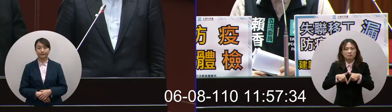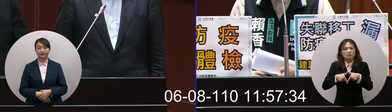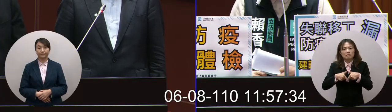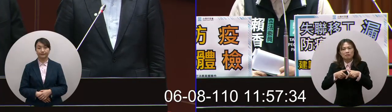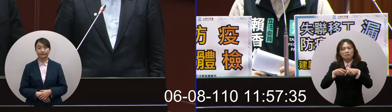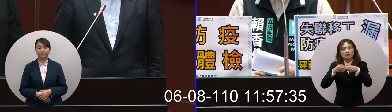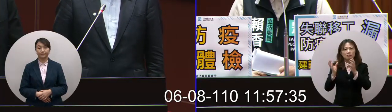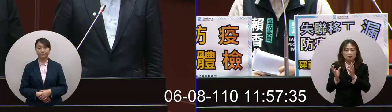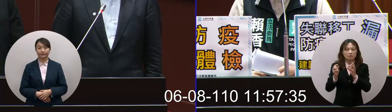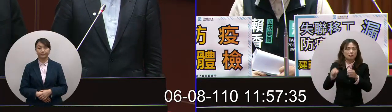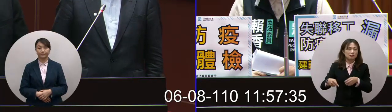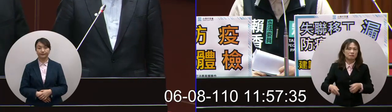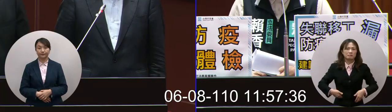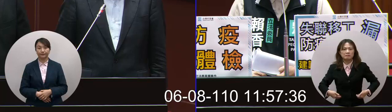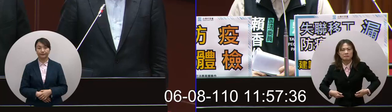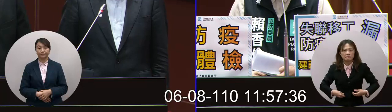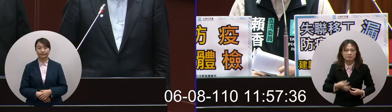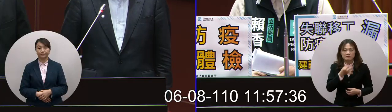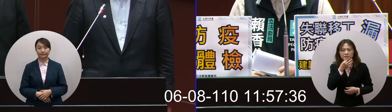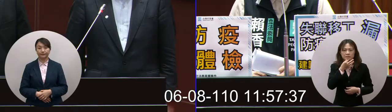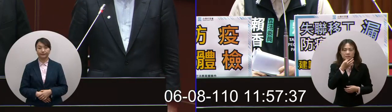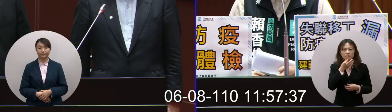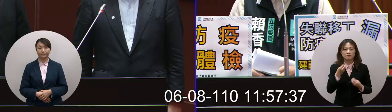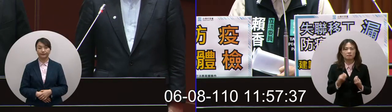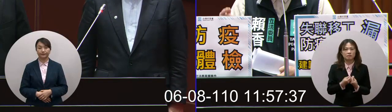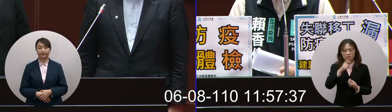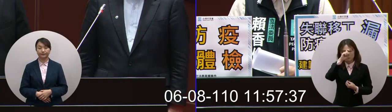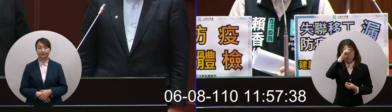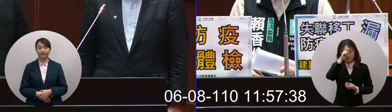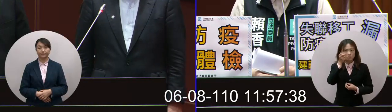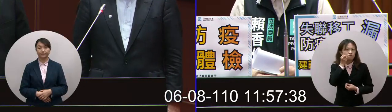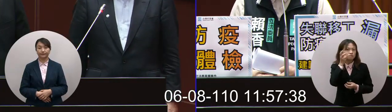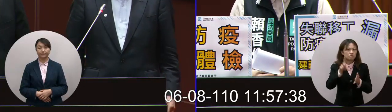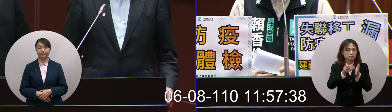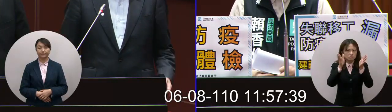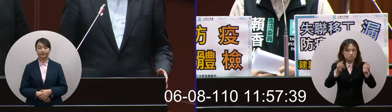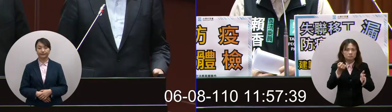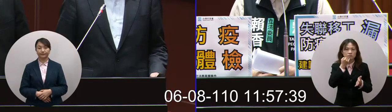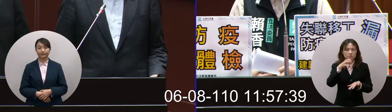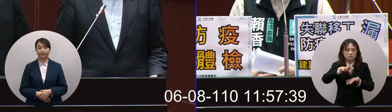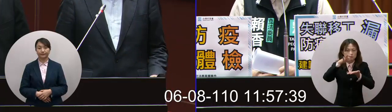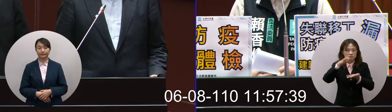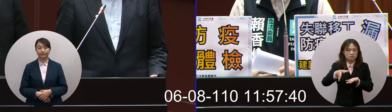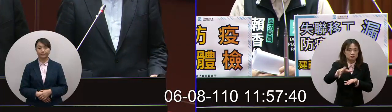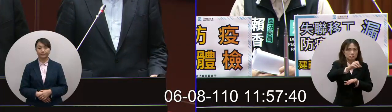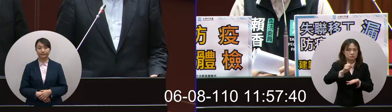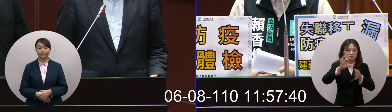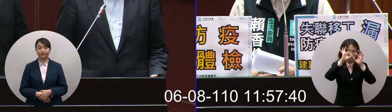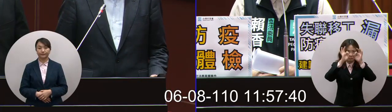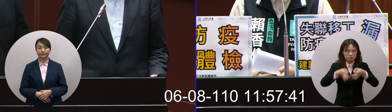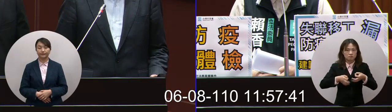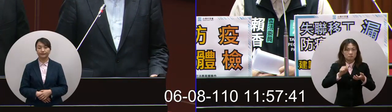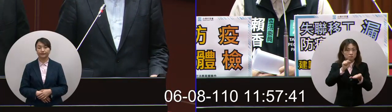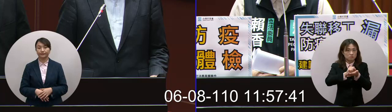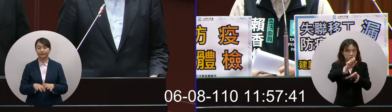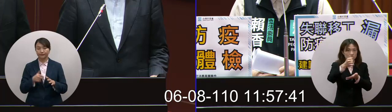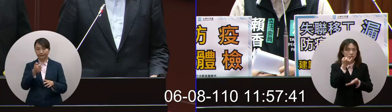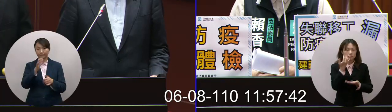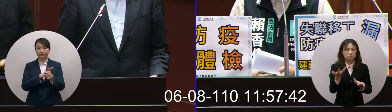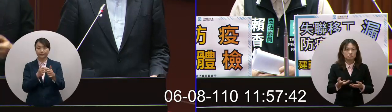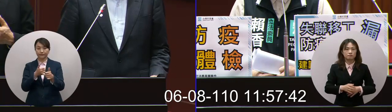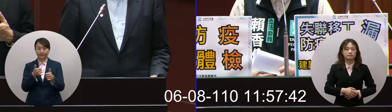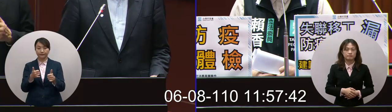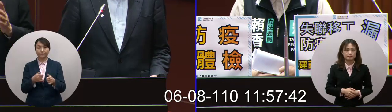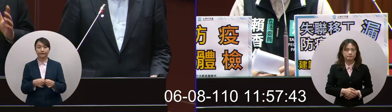所以我希望院长能不能承诺在2个月内就提出这个总检讨的总体检的报告，可以吗？ 谢谢委